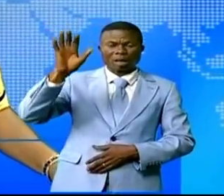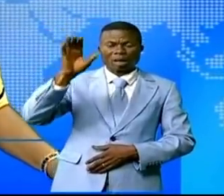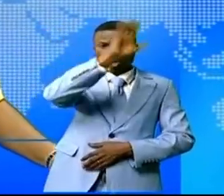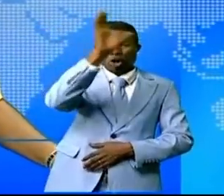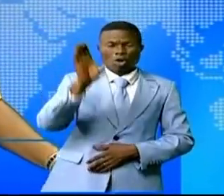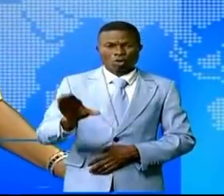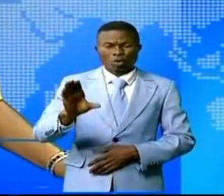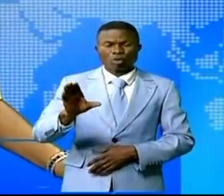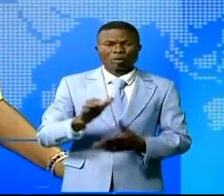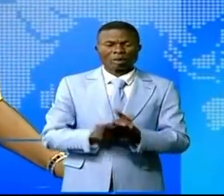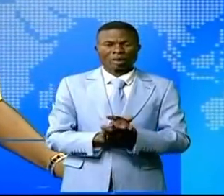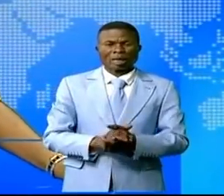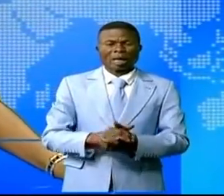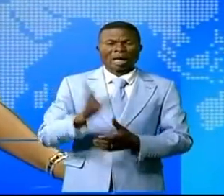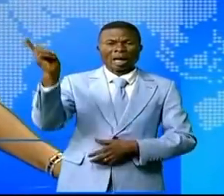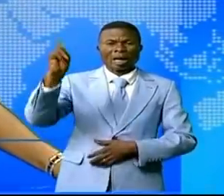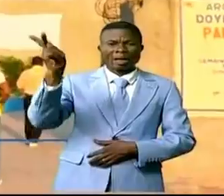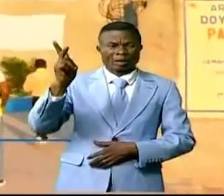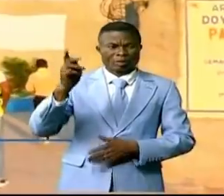à Yolo, dans la commune de Kalamu.